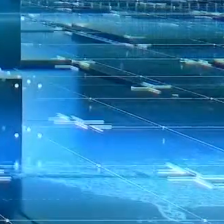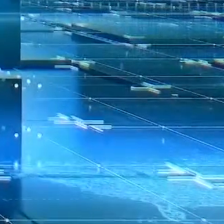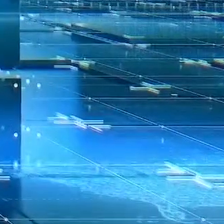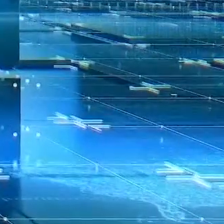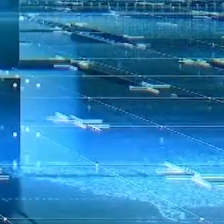свидания